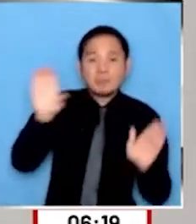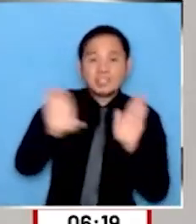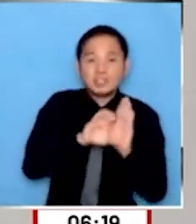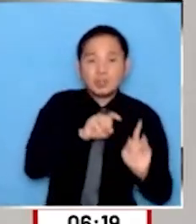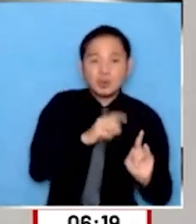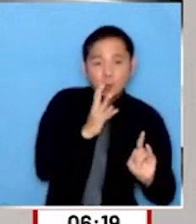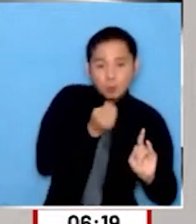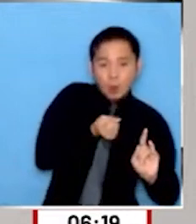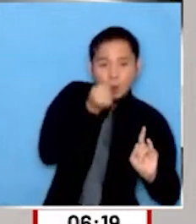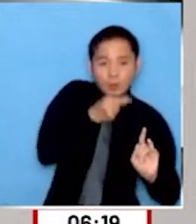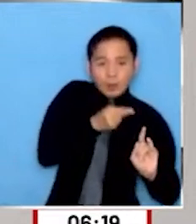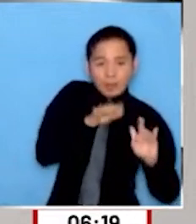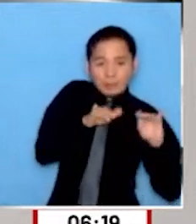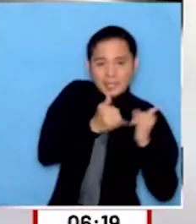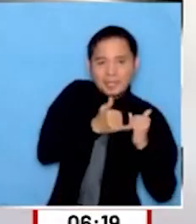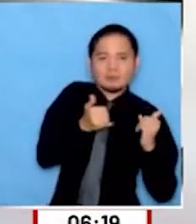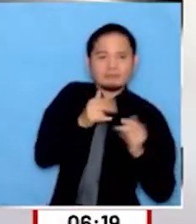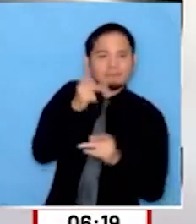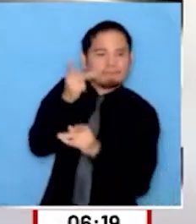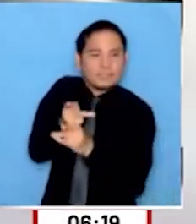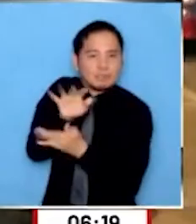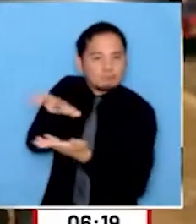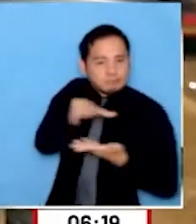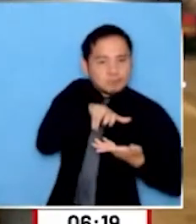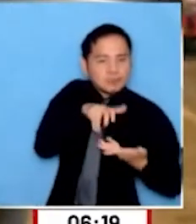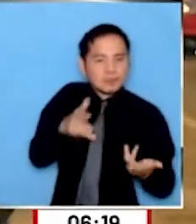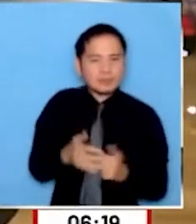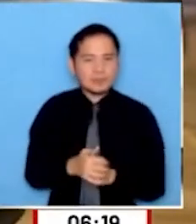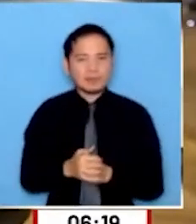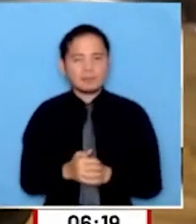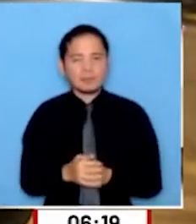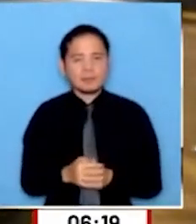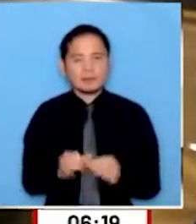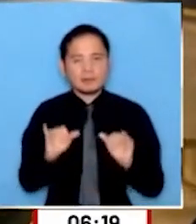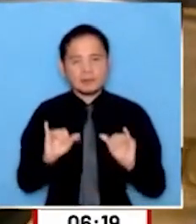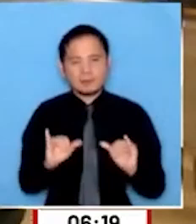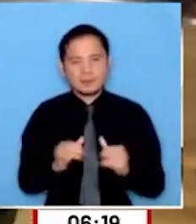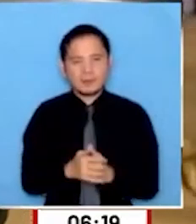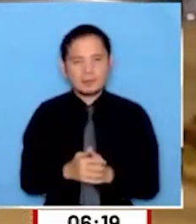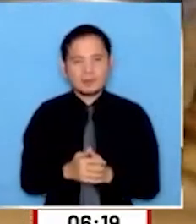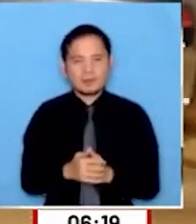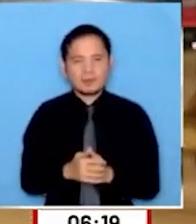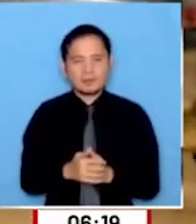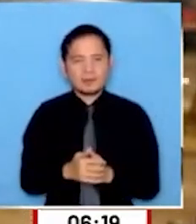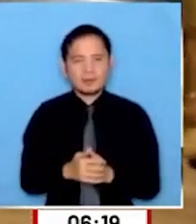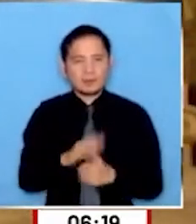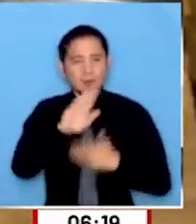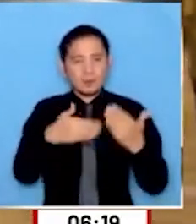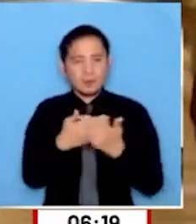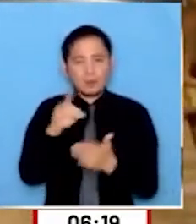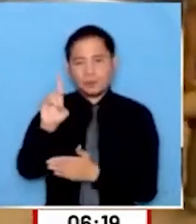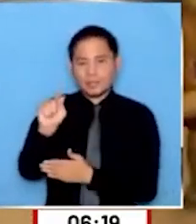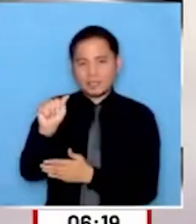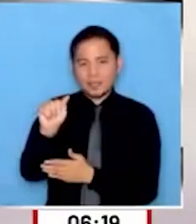about misusing the applications. Huwag nyo nang itry yung may premium kasi talagang parang lahat ng data mo,